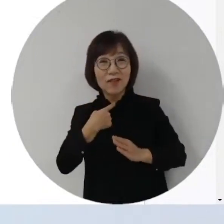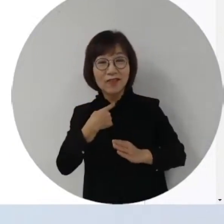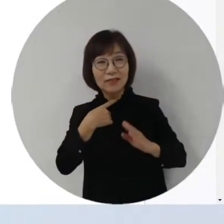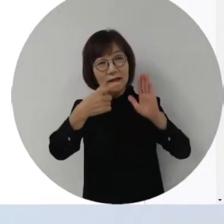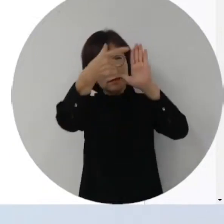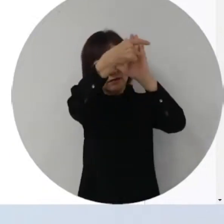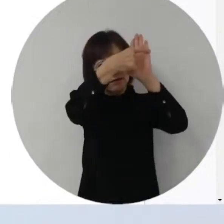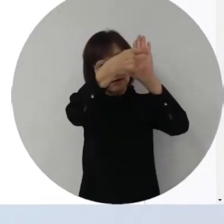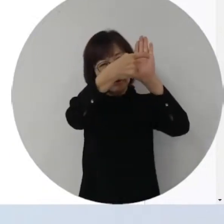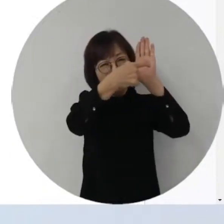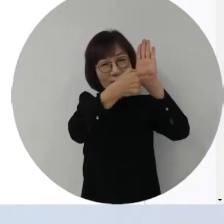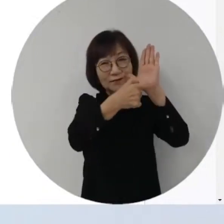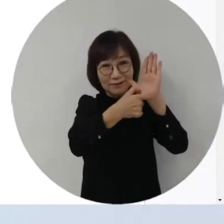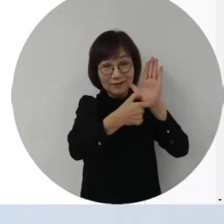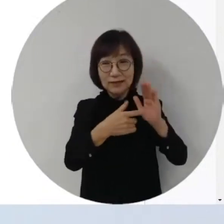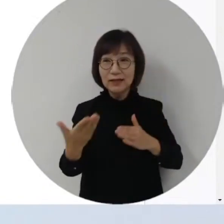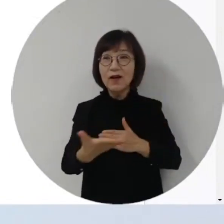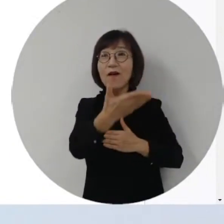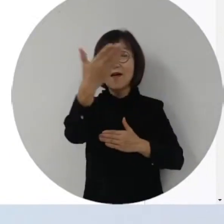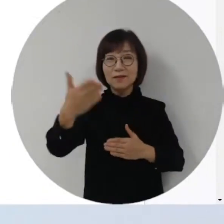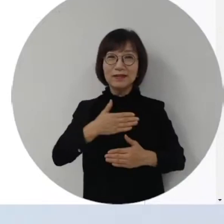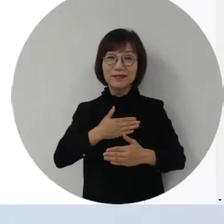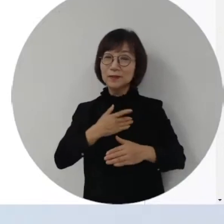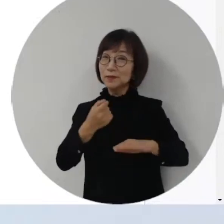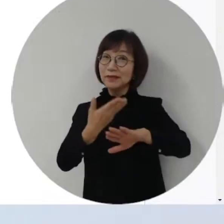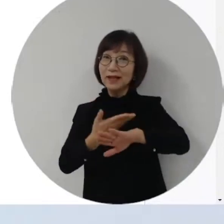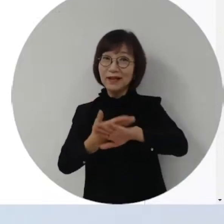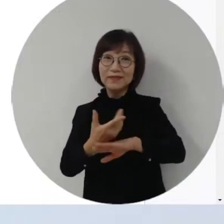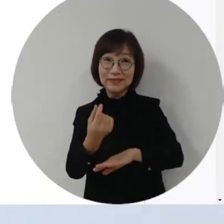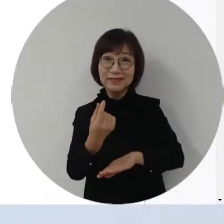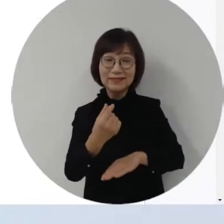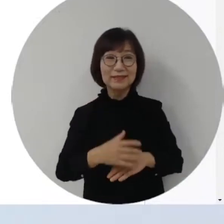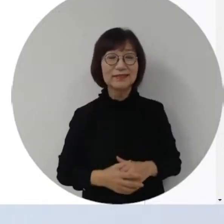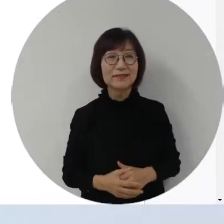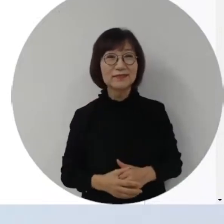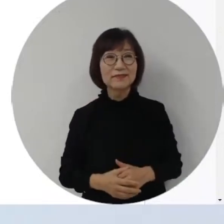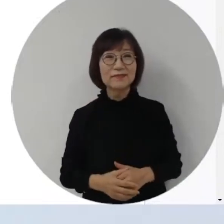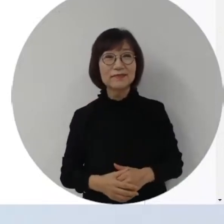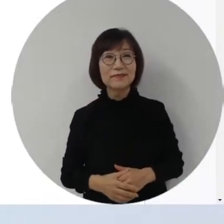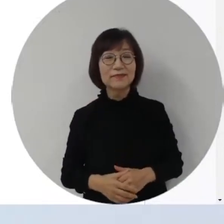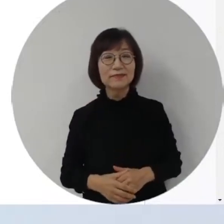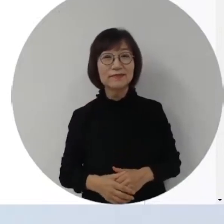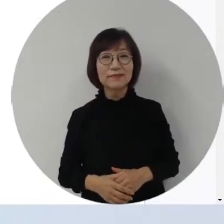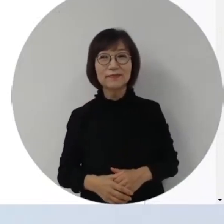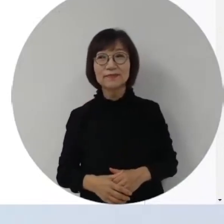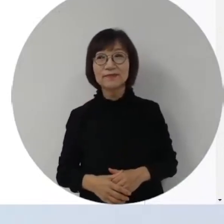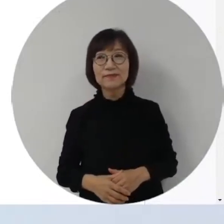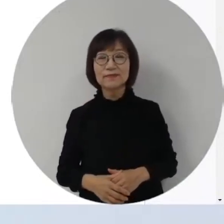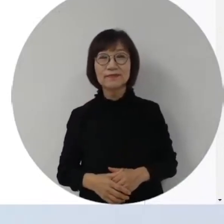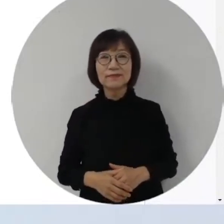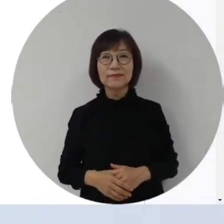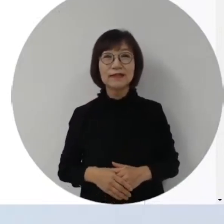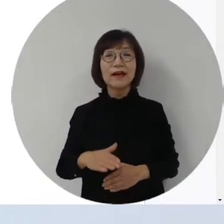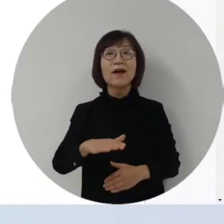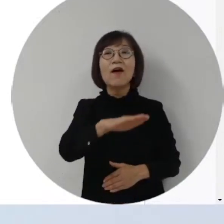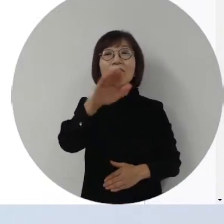여러분들은 지금 처음 설치하고 쓰시는 거기 때문에 네이버 이동한 기록과 구글밖에 안 나오실 겁니다.